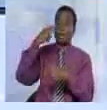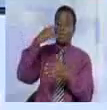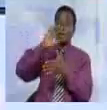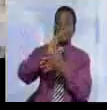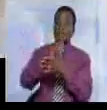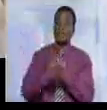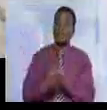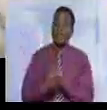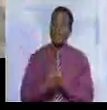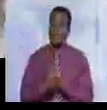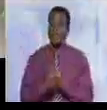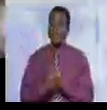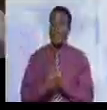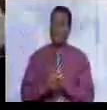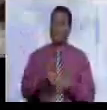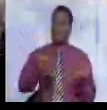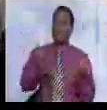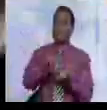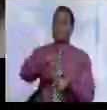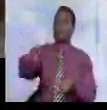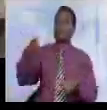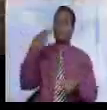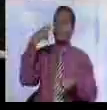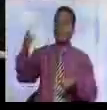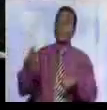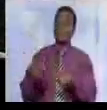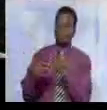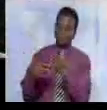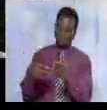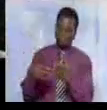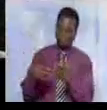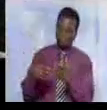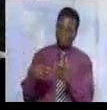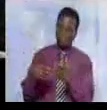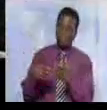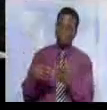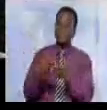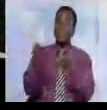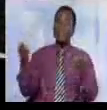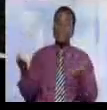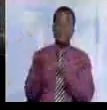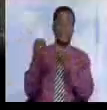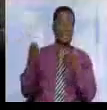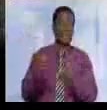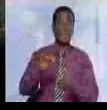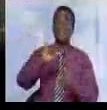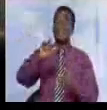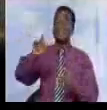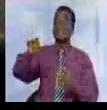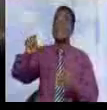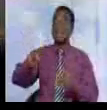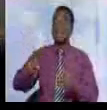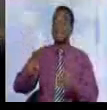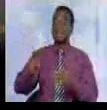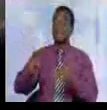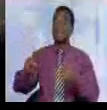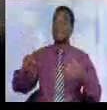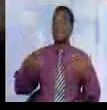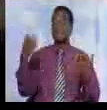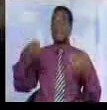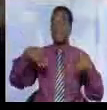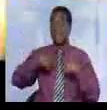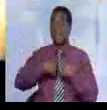Hervé Blé. Les filières des ressources animales et halieutiques sinistrées du fait de la crise qu'a traversée le pays